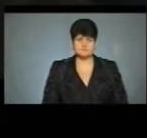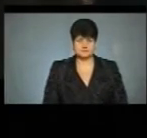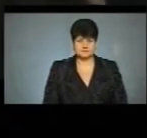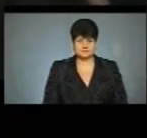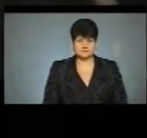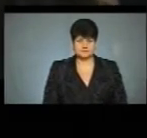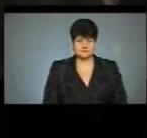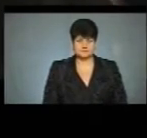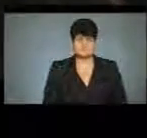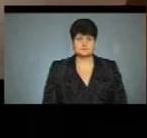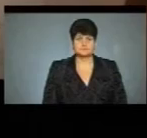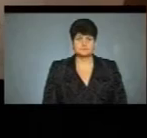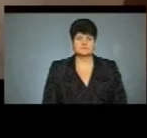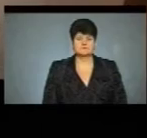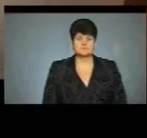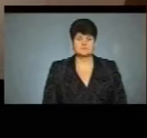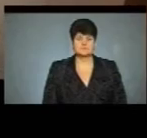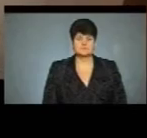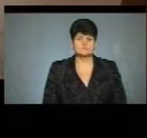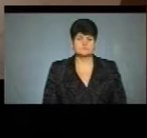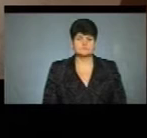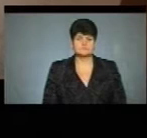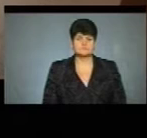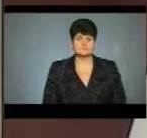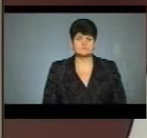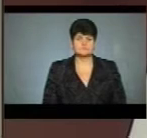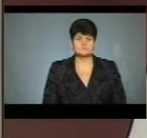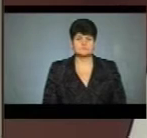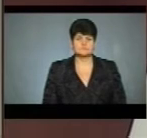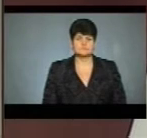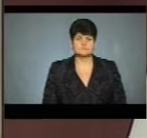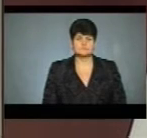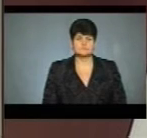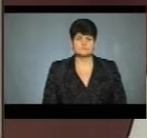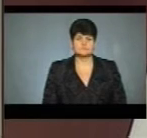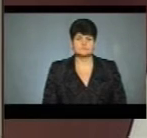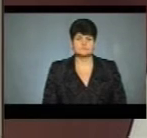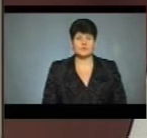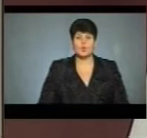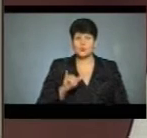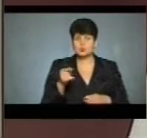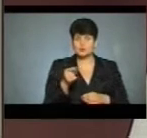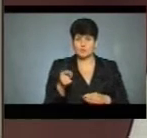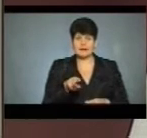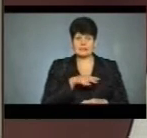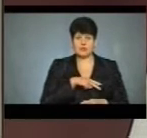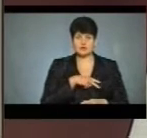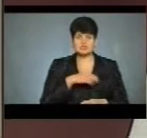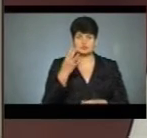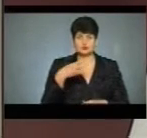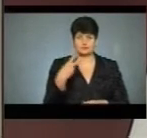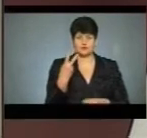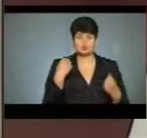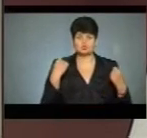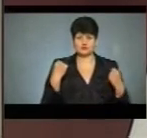Марія Котенко, Оксана Галієш. Новини на Суспільному. Тернопіль. У Тернополі нагородили 42